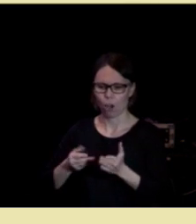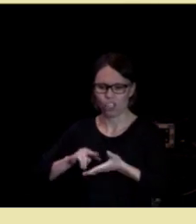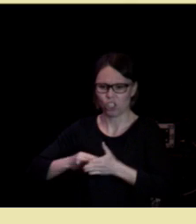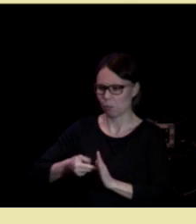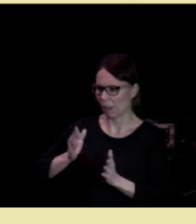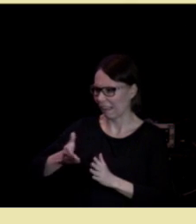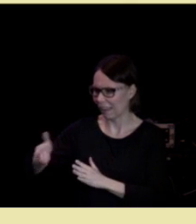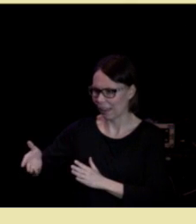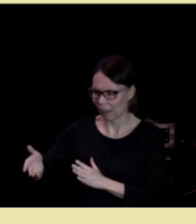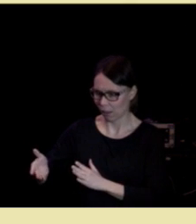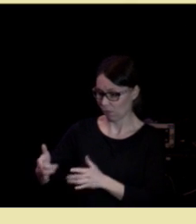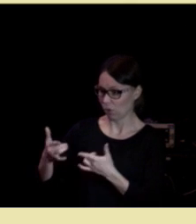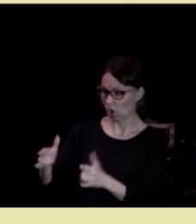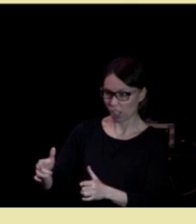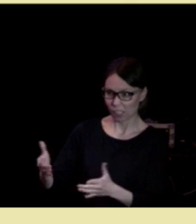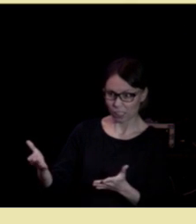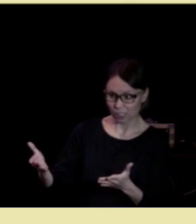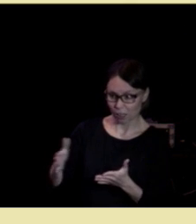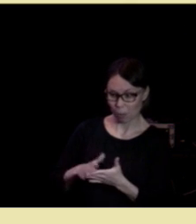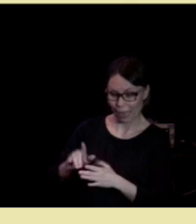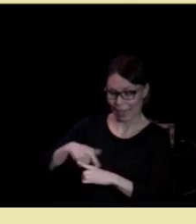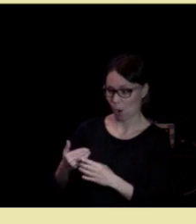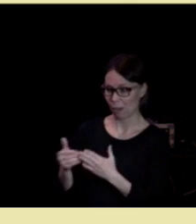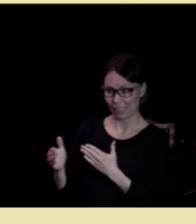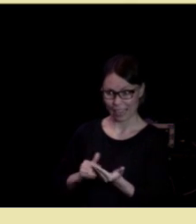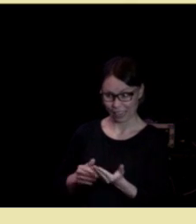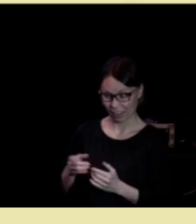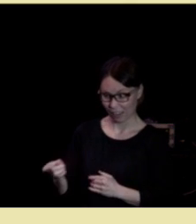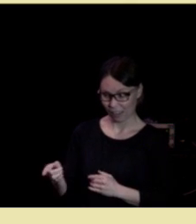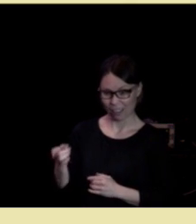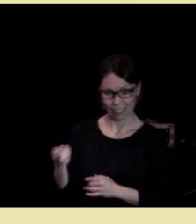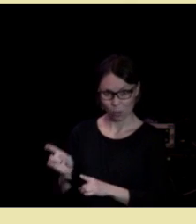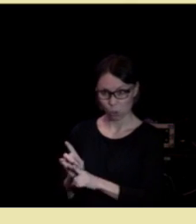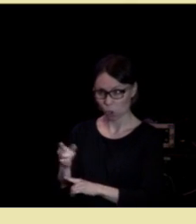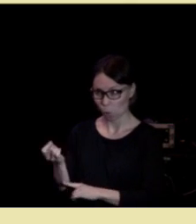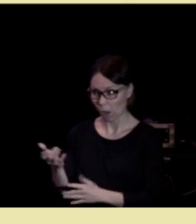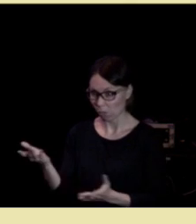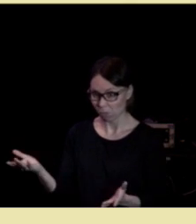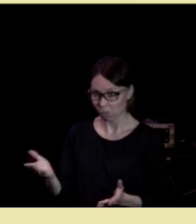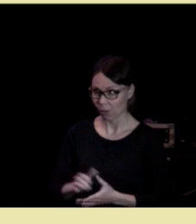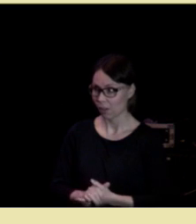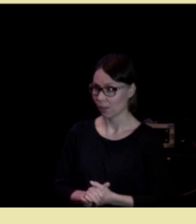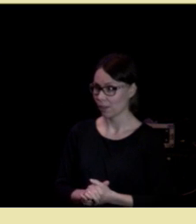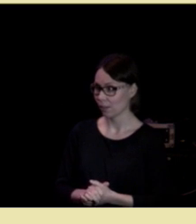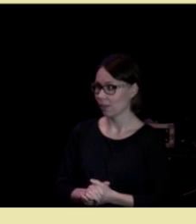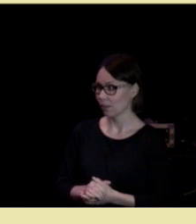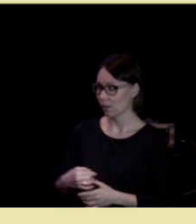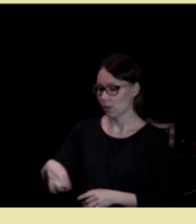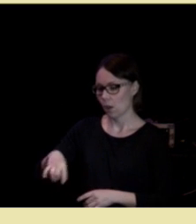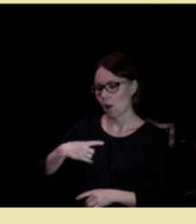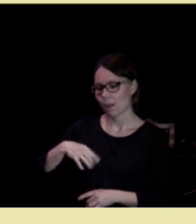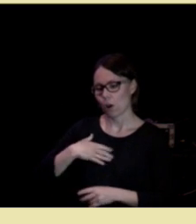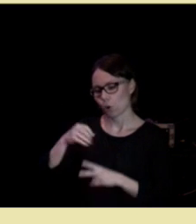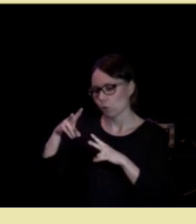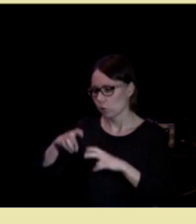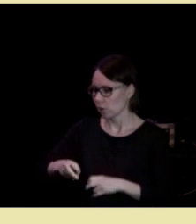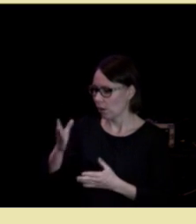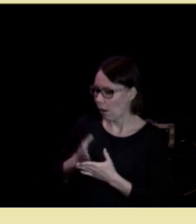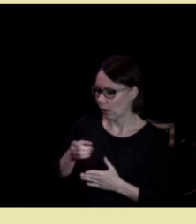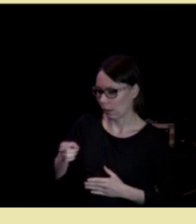systematikk for å lykkes med rehabilitering. Det det som betyr noe? Vi har undersökt akkurat